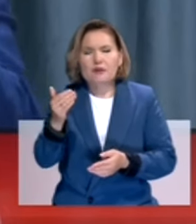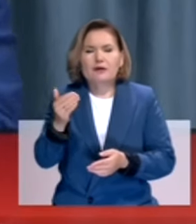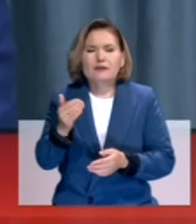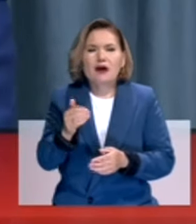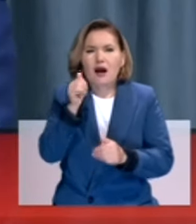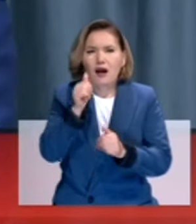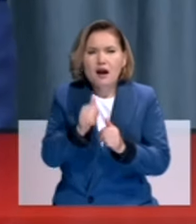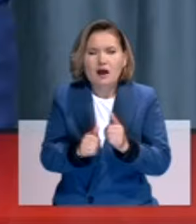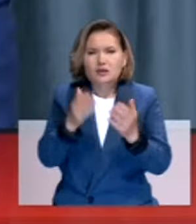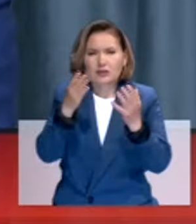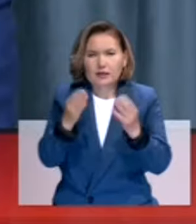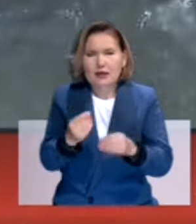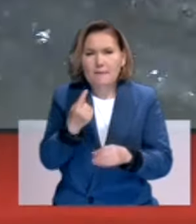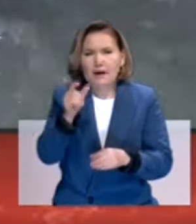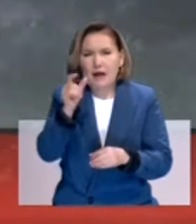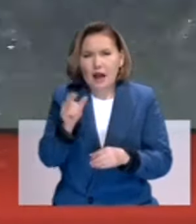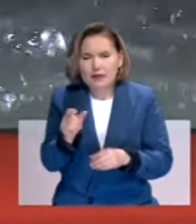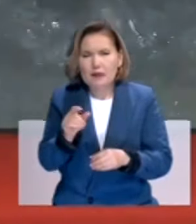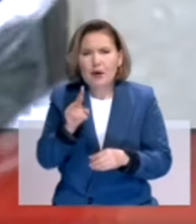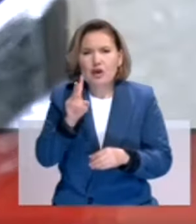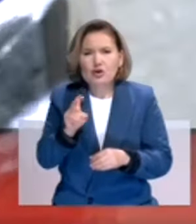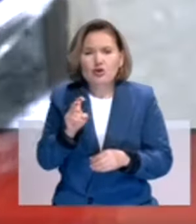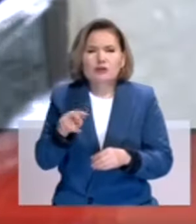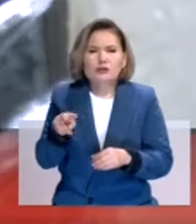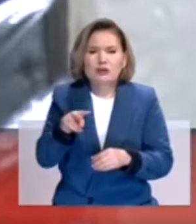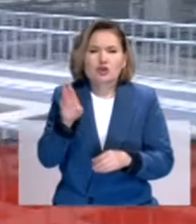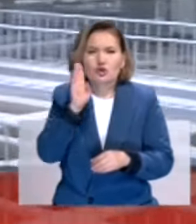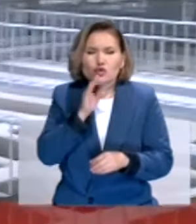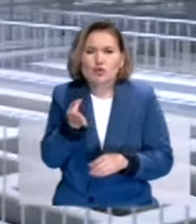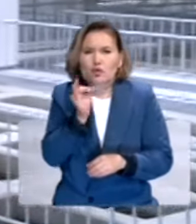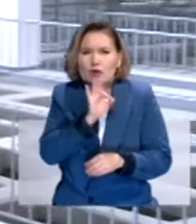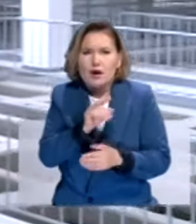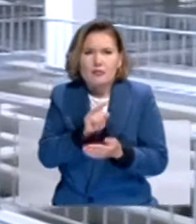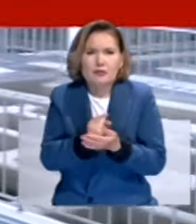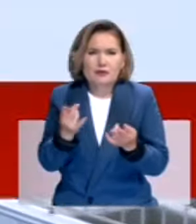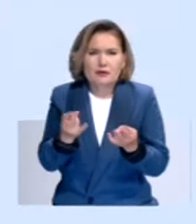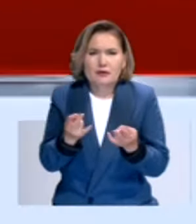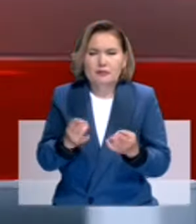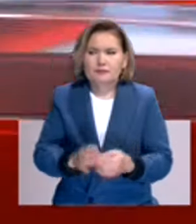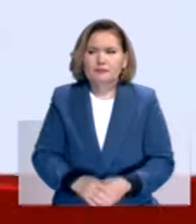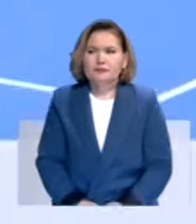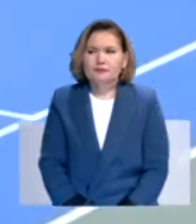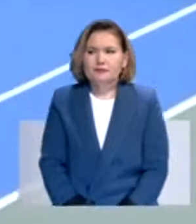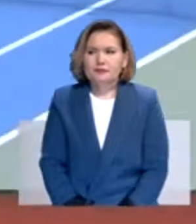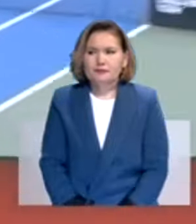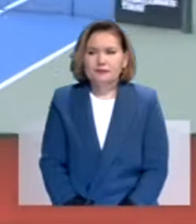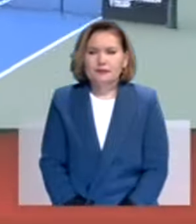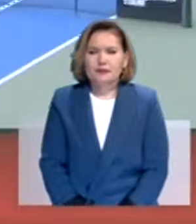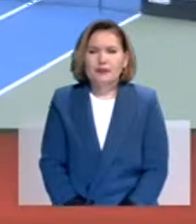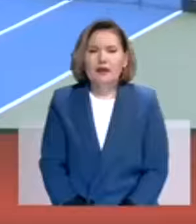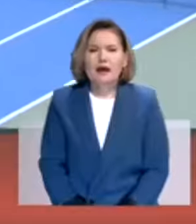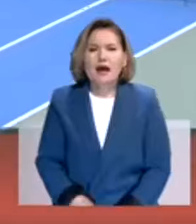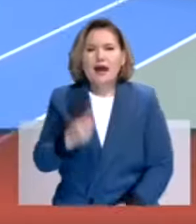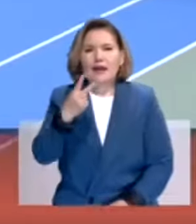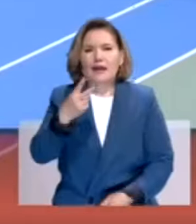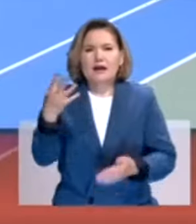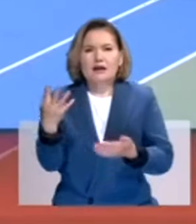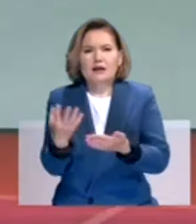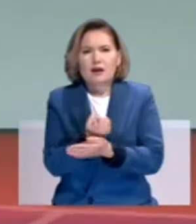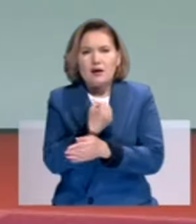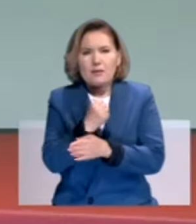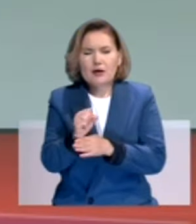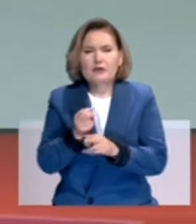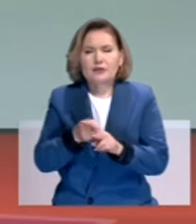литрден аспа көреді деген сондай норма қойып отыр. Тапшылықты болдырмаудың тағы қандай амалы бар? Екі бірдей жеңіс. Жас